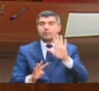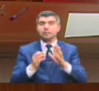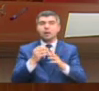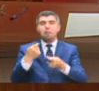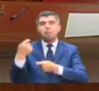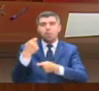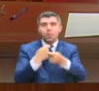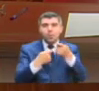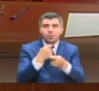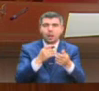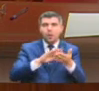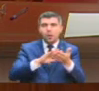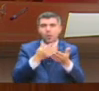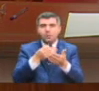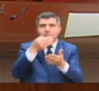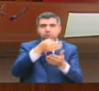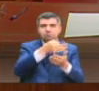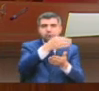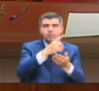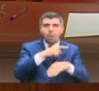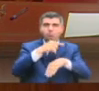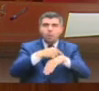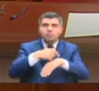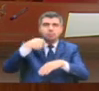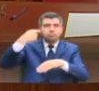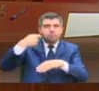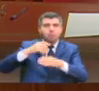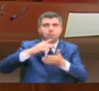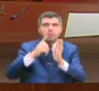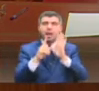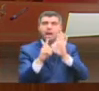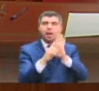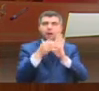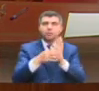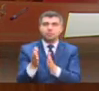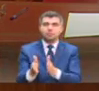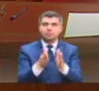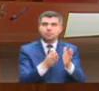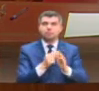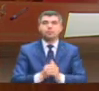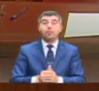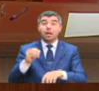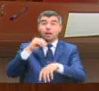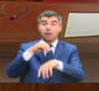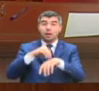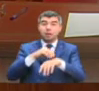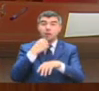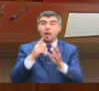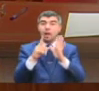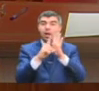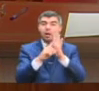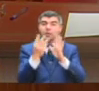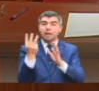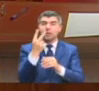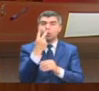التجارة وسن أحكام خاصة بآجال الأداء، وكذلك مقترح قانون يقضي بتتميم المادة 23